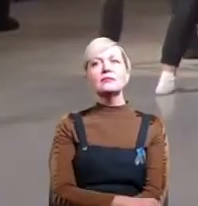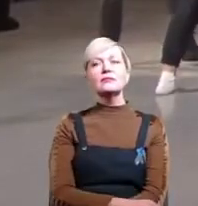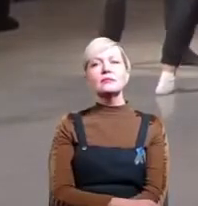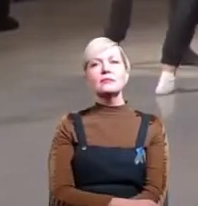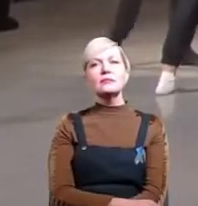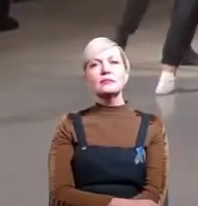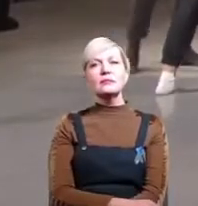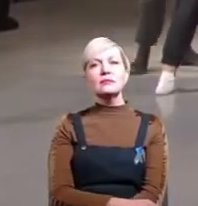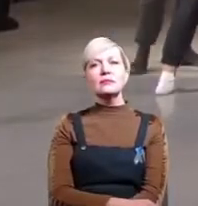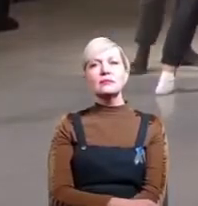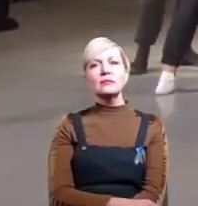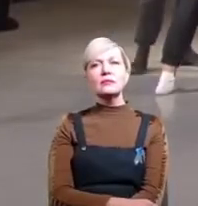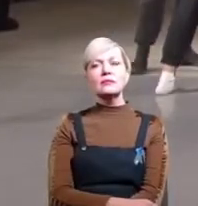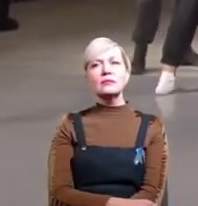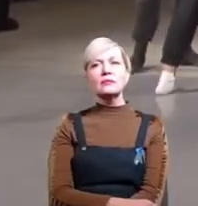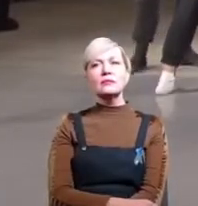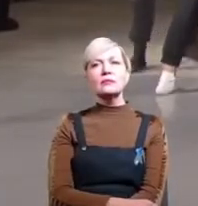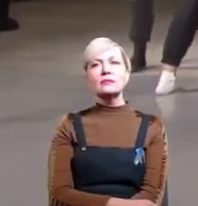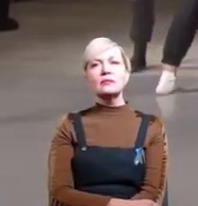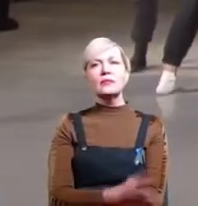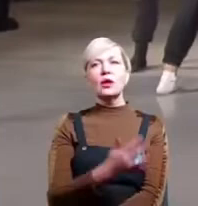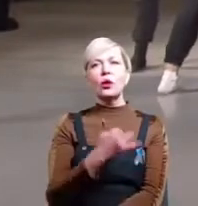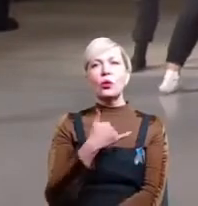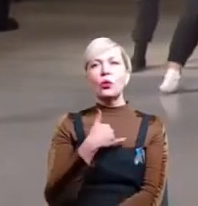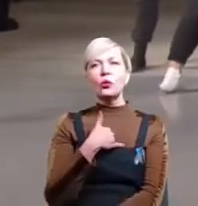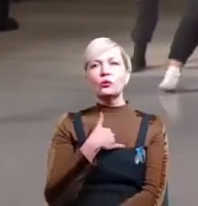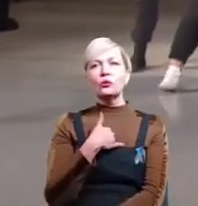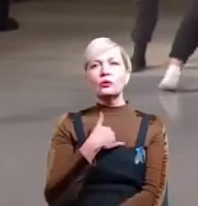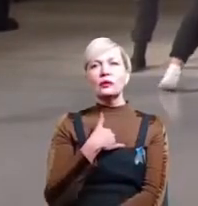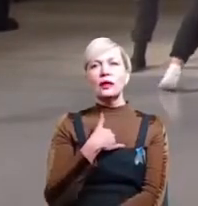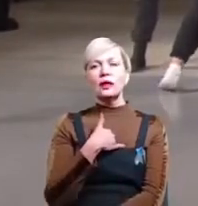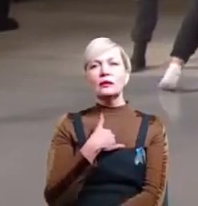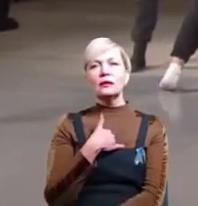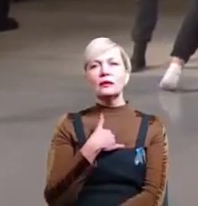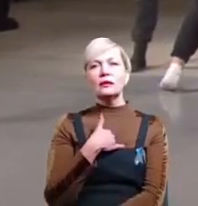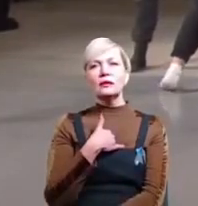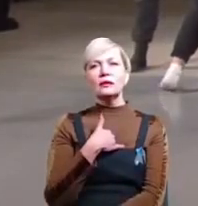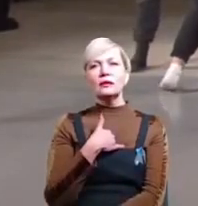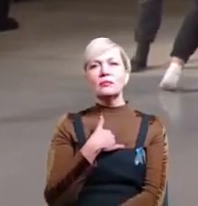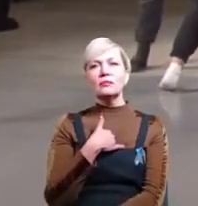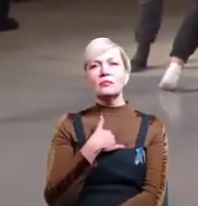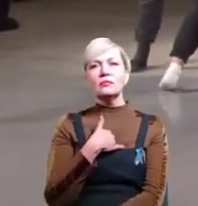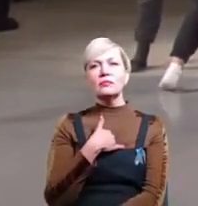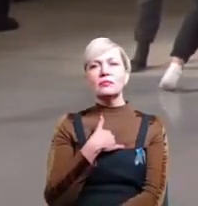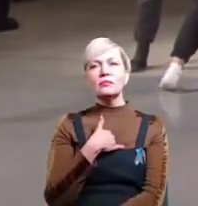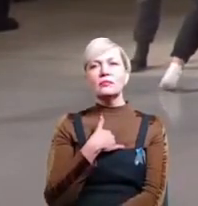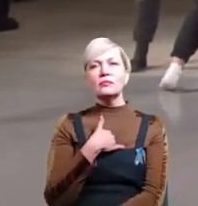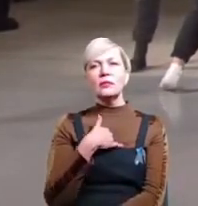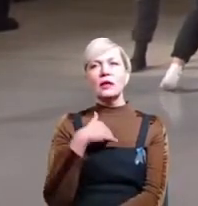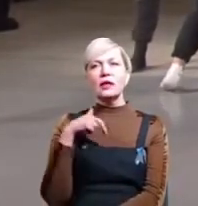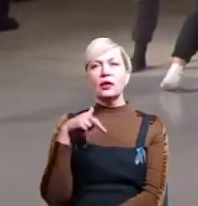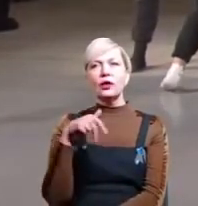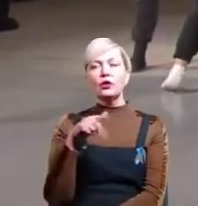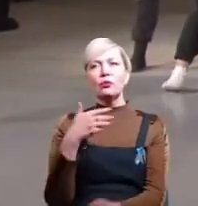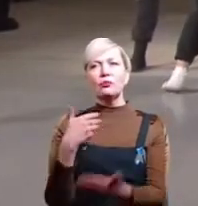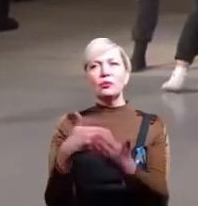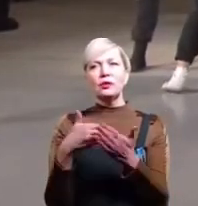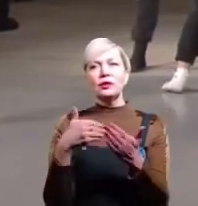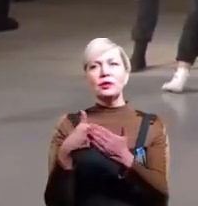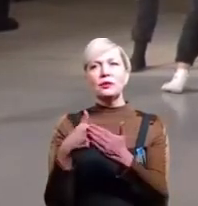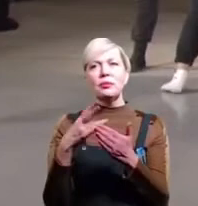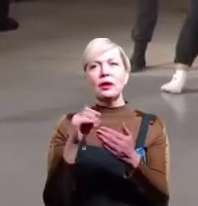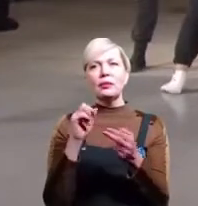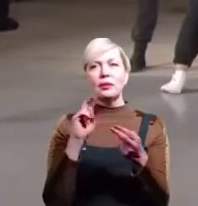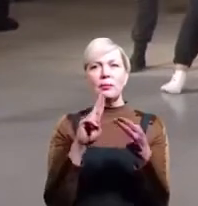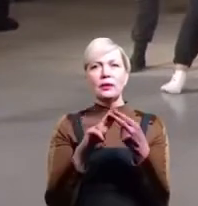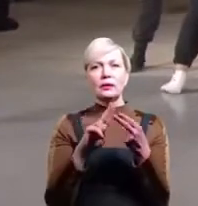И в кулису. У нас там типа мы идем на поцелуй. Да,